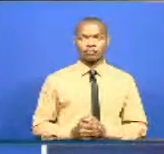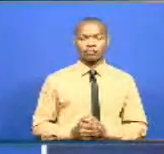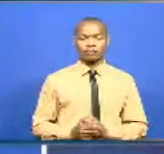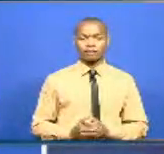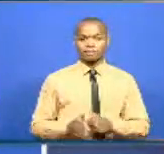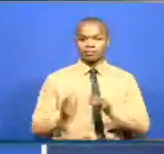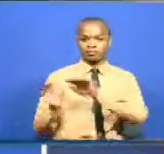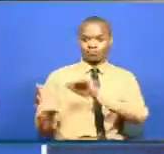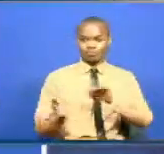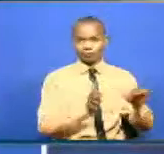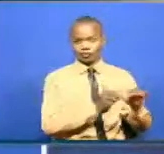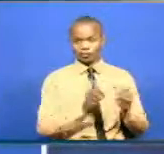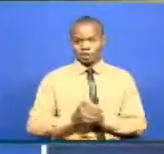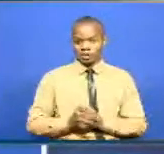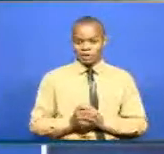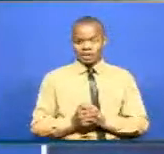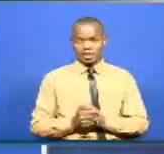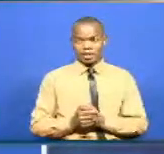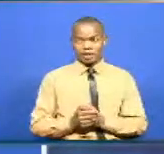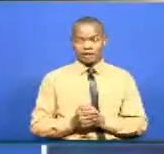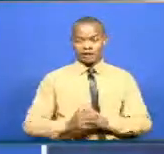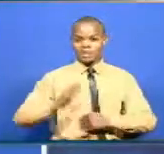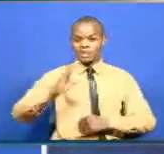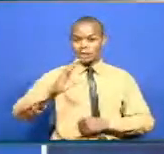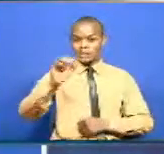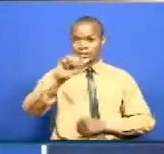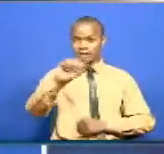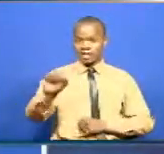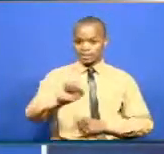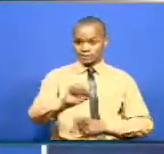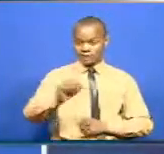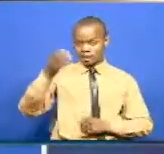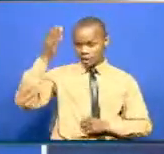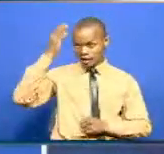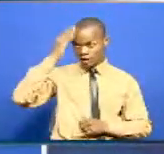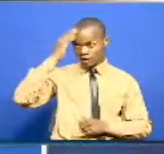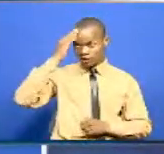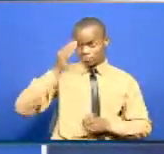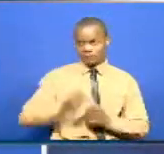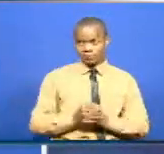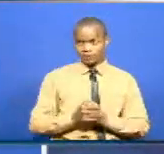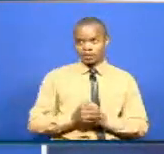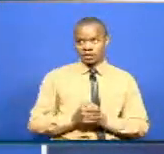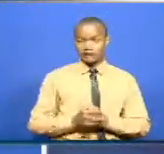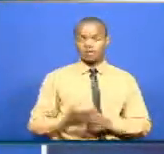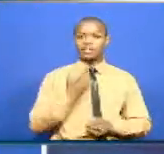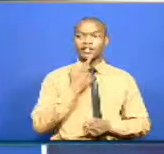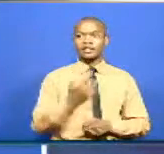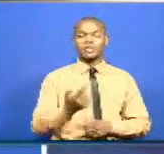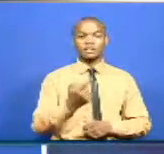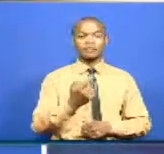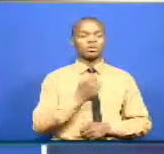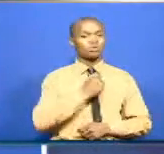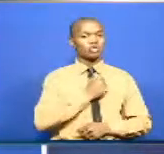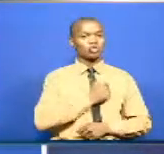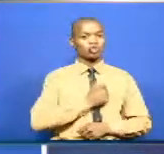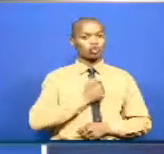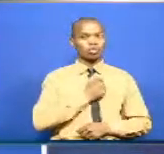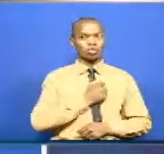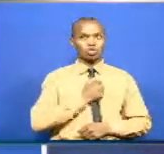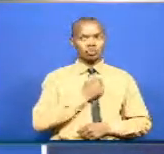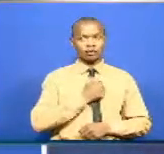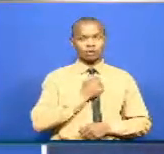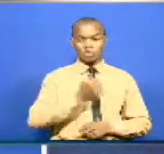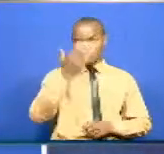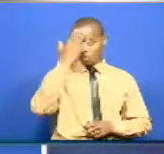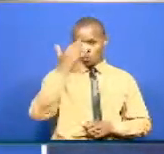Kwingineko mtazamaji, waziri wa elimu Profesa George Magoha nakuomba kwamba mtazamaji, tunaomba utusihi tu kwa